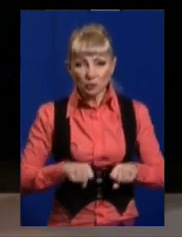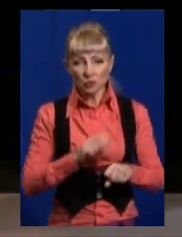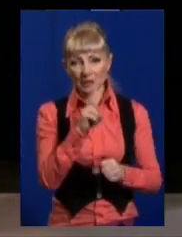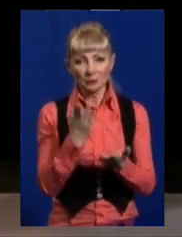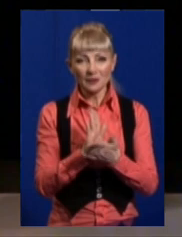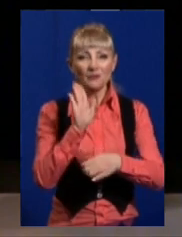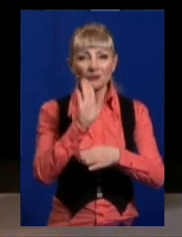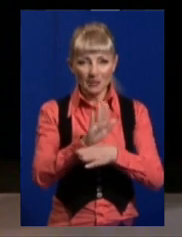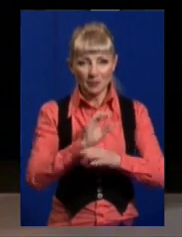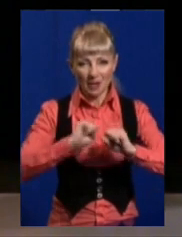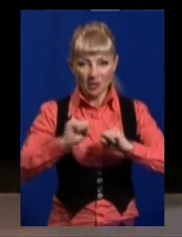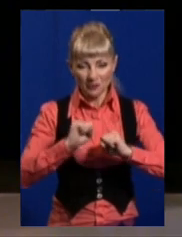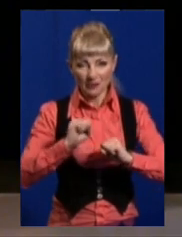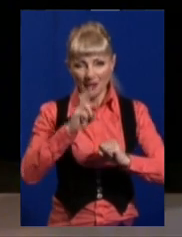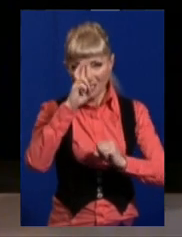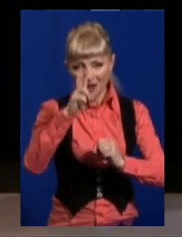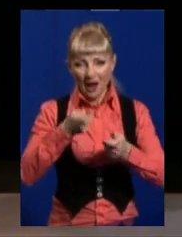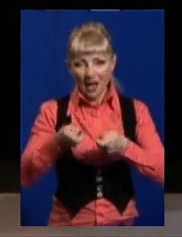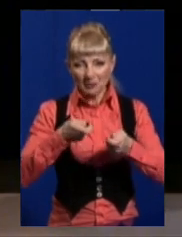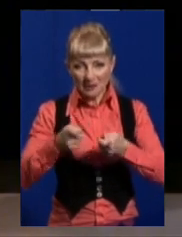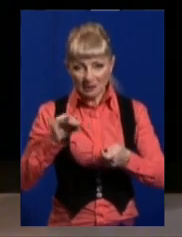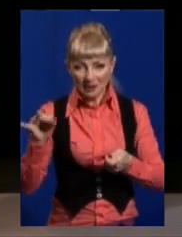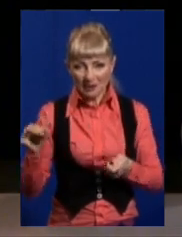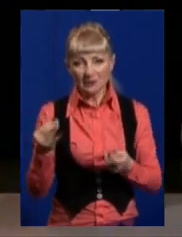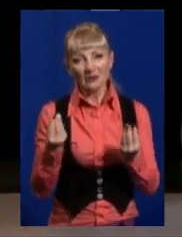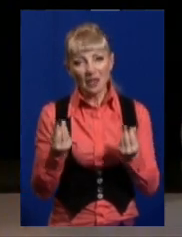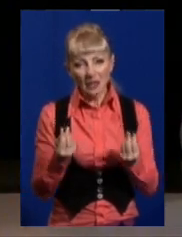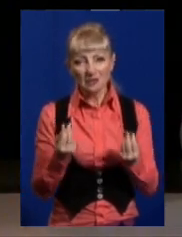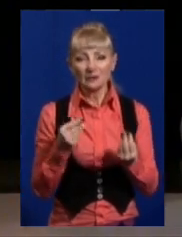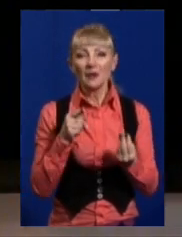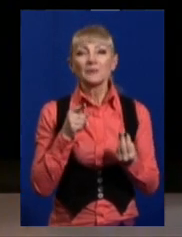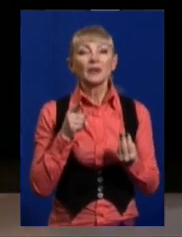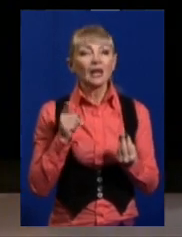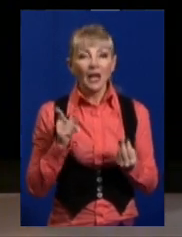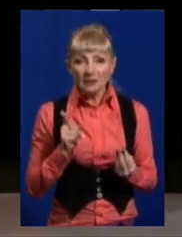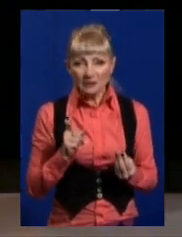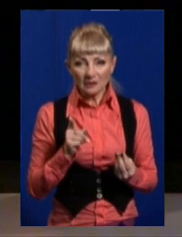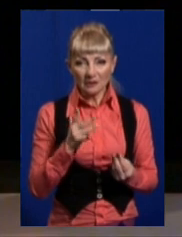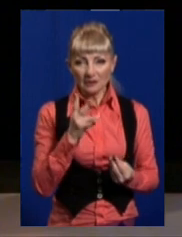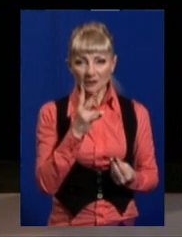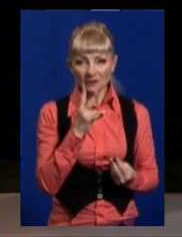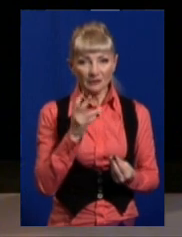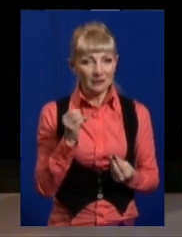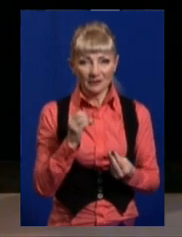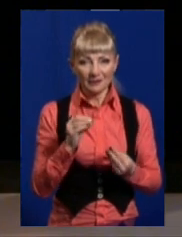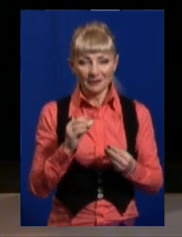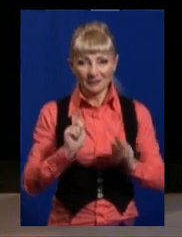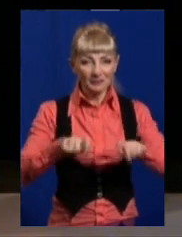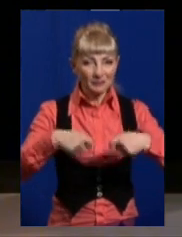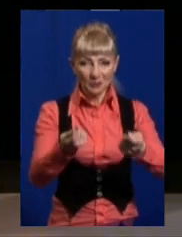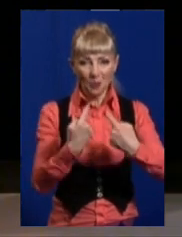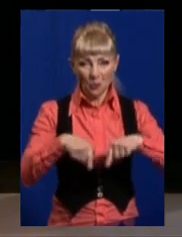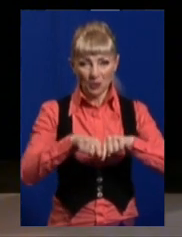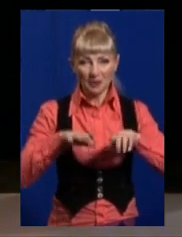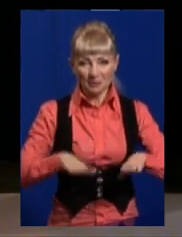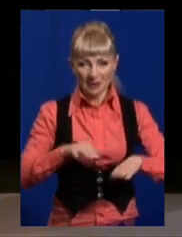адміністрацій, насамперед, це фінансові, майнові і таке інше, вони не віддаються органам місцевого самоврядування, як